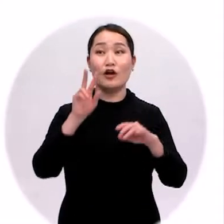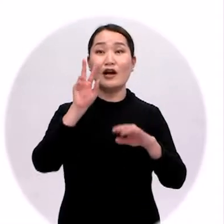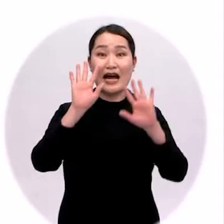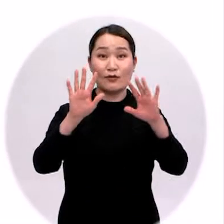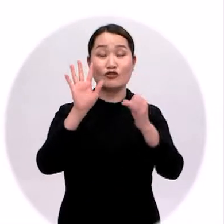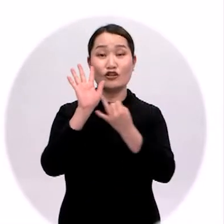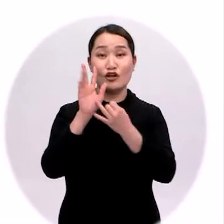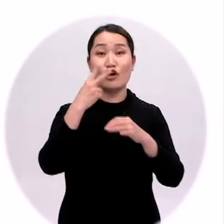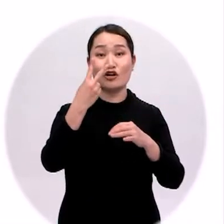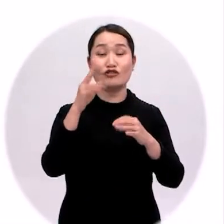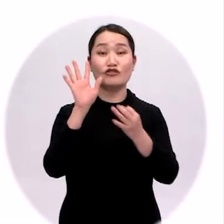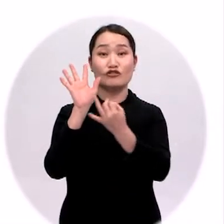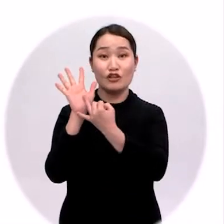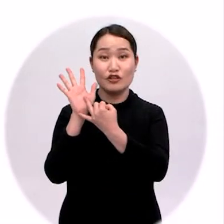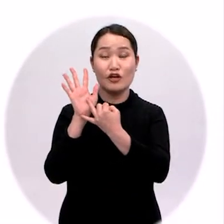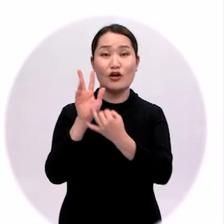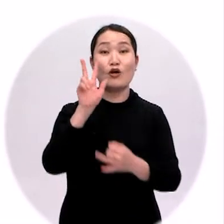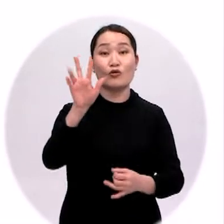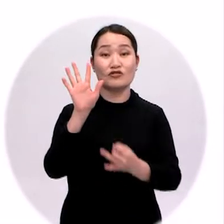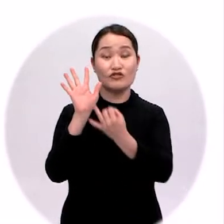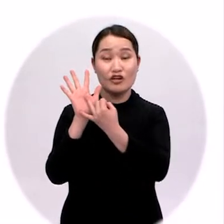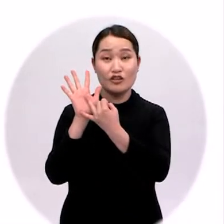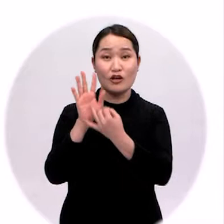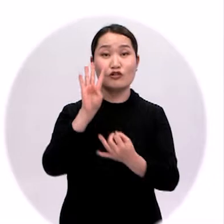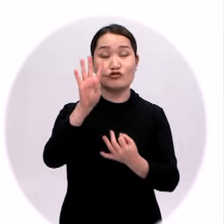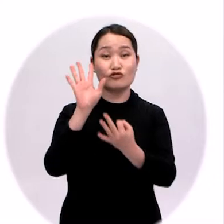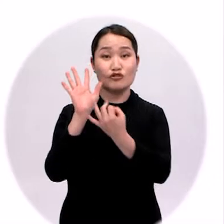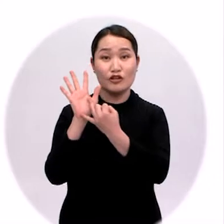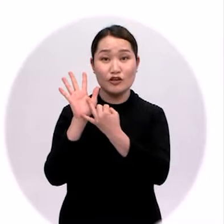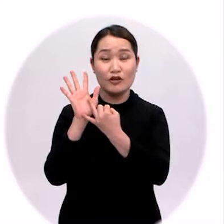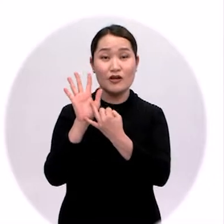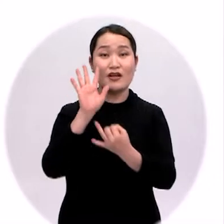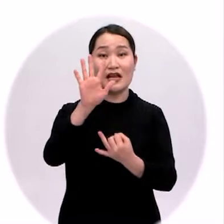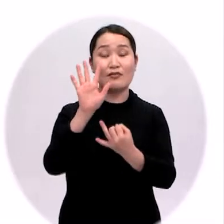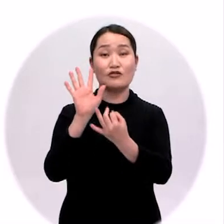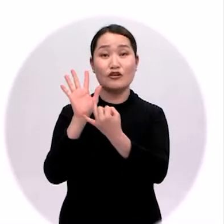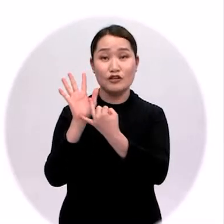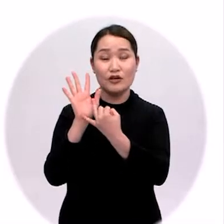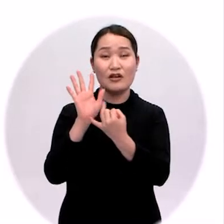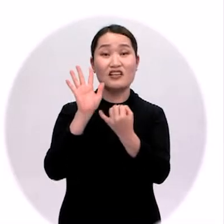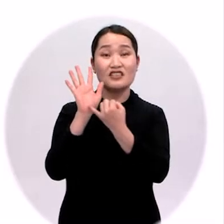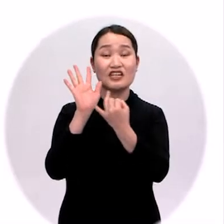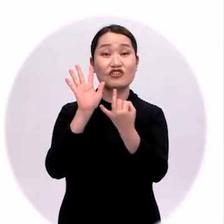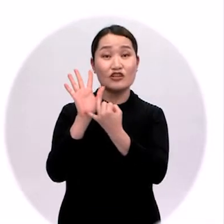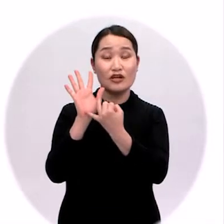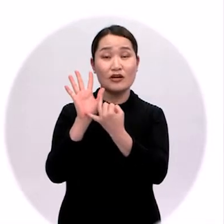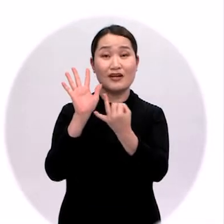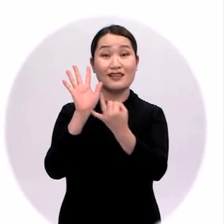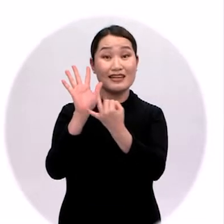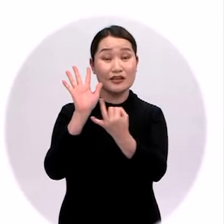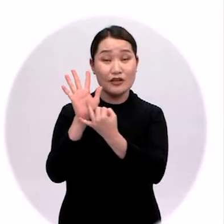7, 17, 27, 37, 47, 57,